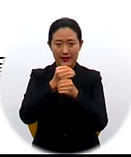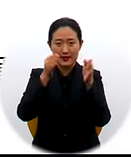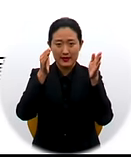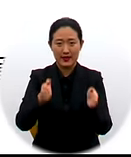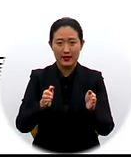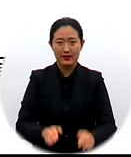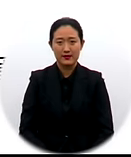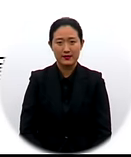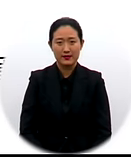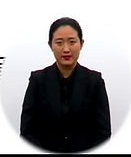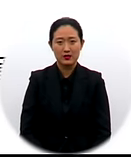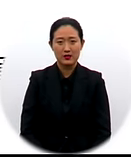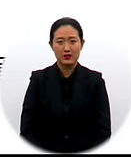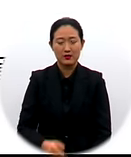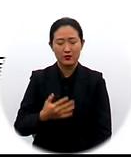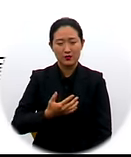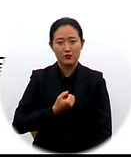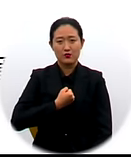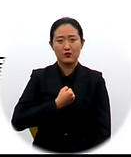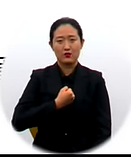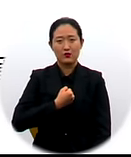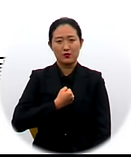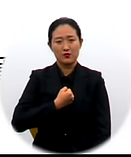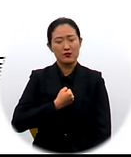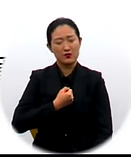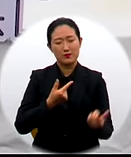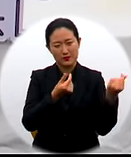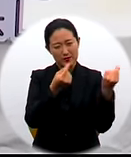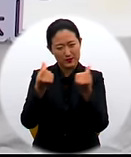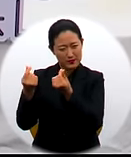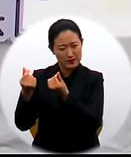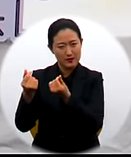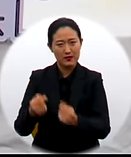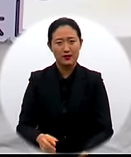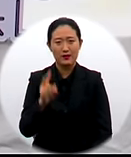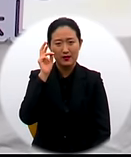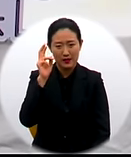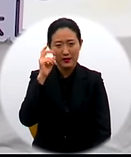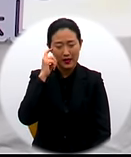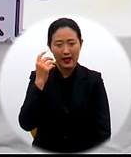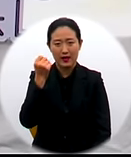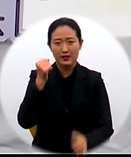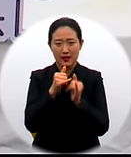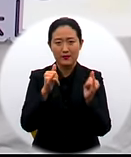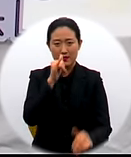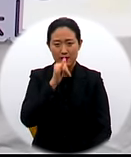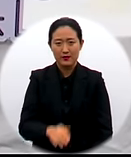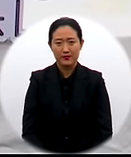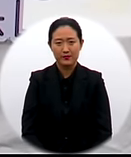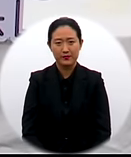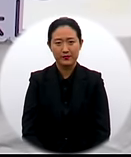이야기야라고 생각하시는 분들도 계실 겁니다. 최근에는 평생 직장이라는 개념이 없어졌다라는 이야기를 하죠. 네, 이게 굉장히 오래된 이야기잖아요.